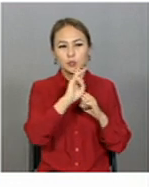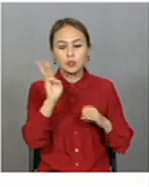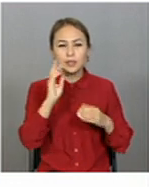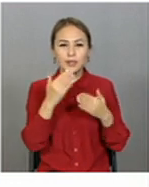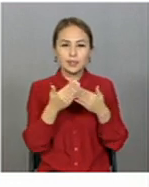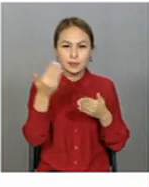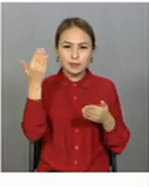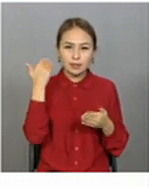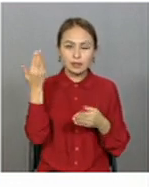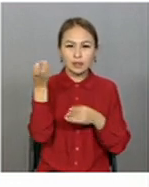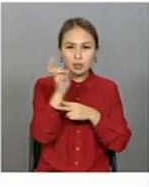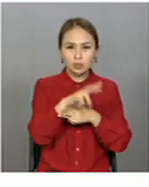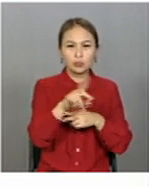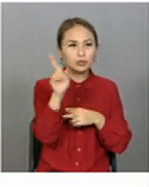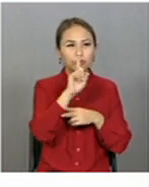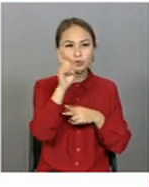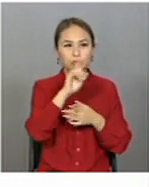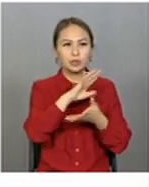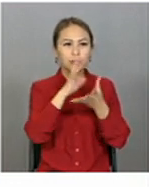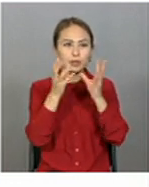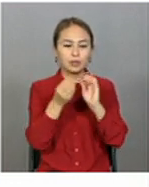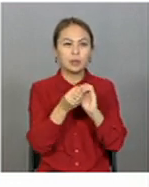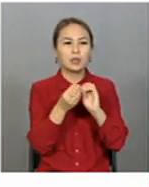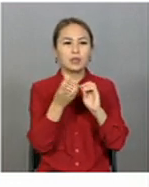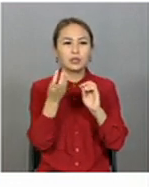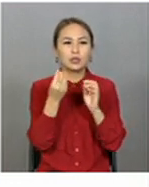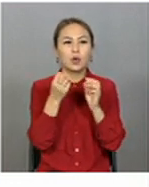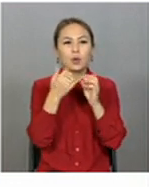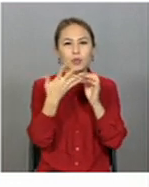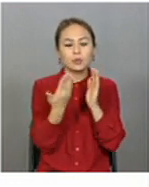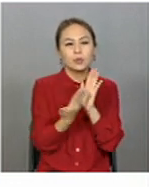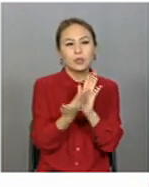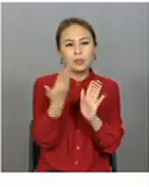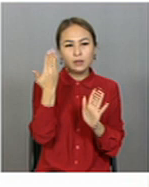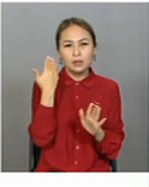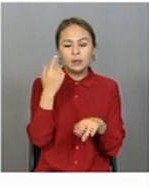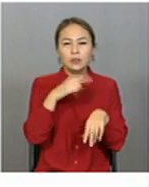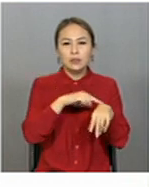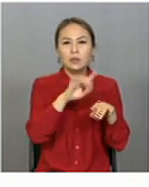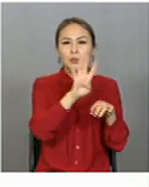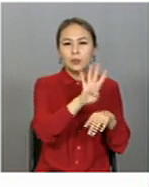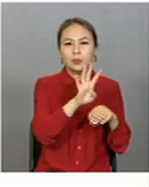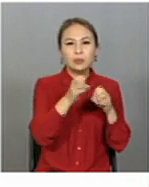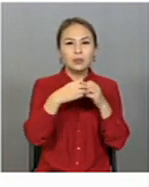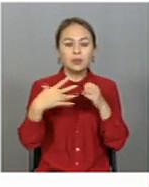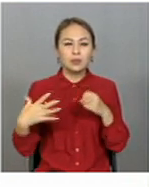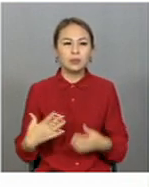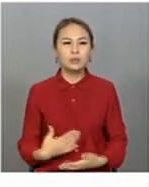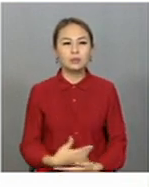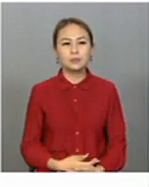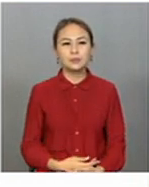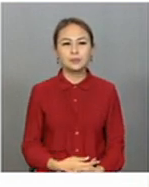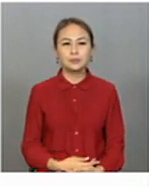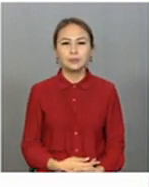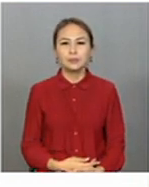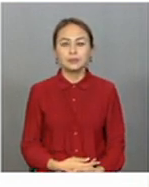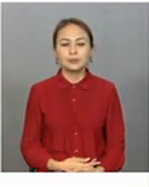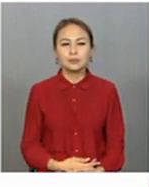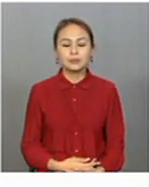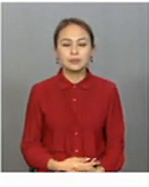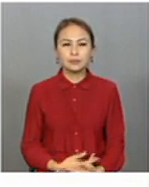келу үшін тағы 15 минутты шегереміз. Сонда 30 минуттан 15 минутты